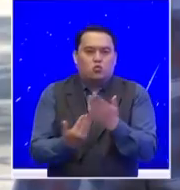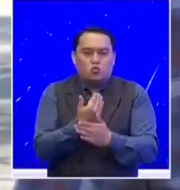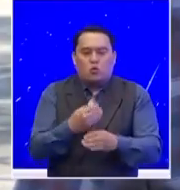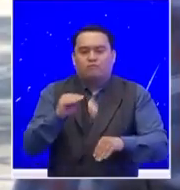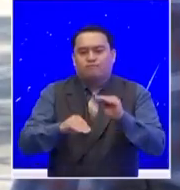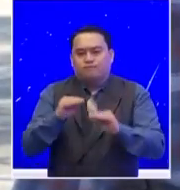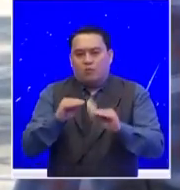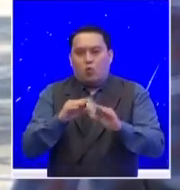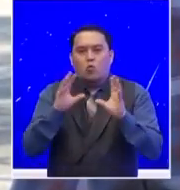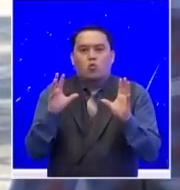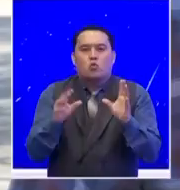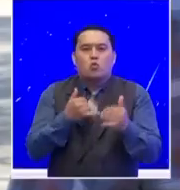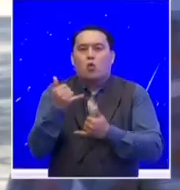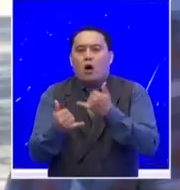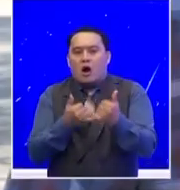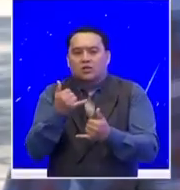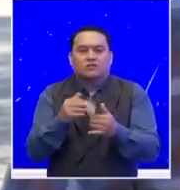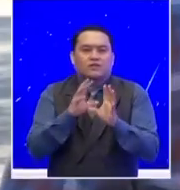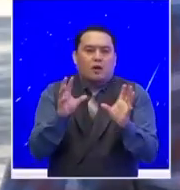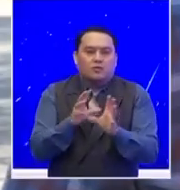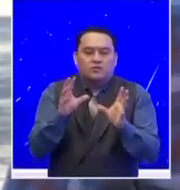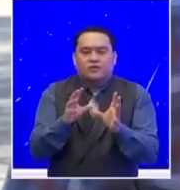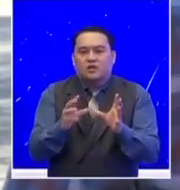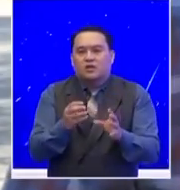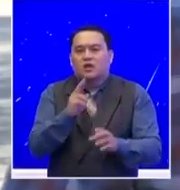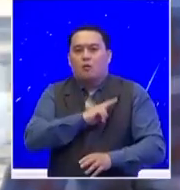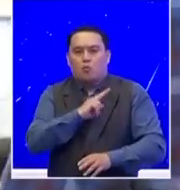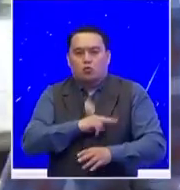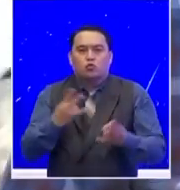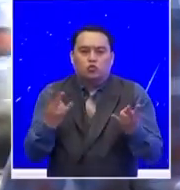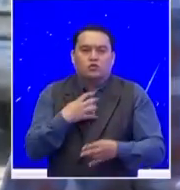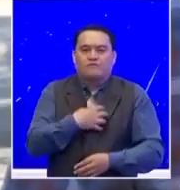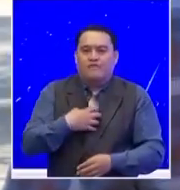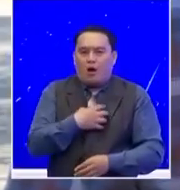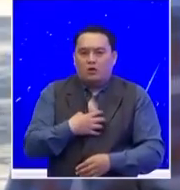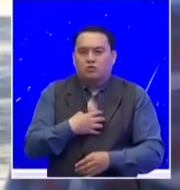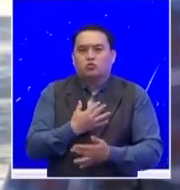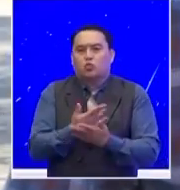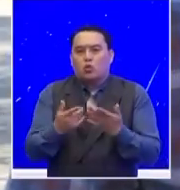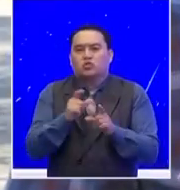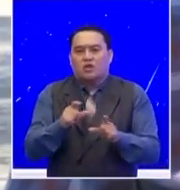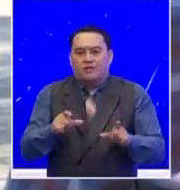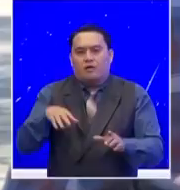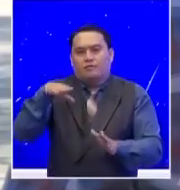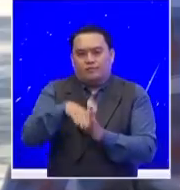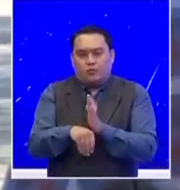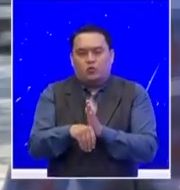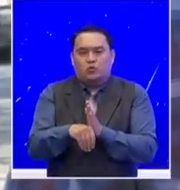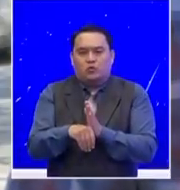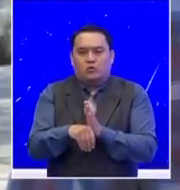уходные работы. Это тоже немаловажный факт, то, что уходные работы также будут задействованы столько же человек. Это уходные, это